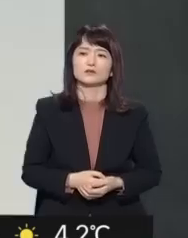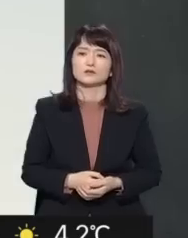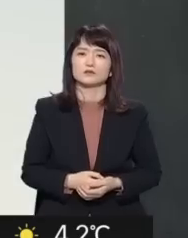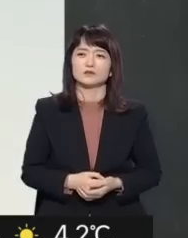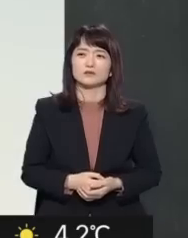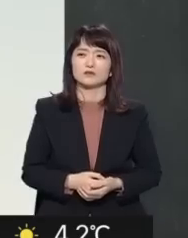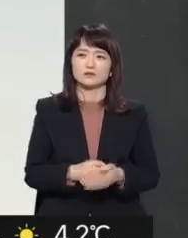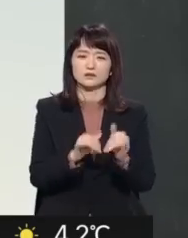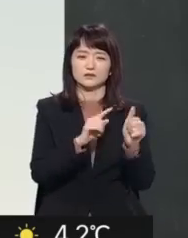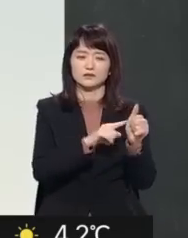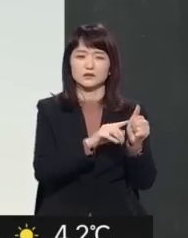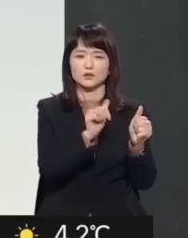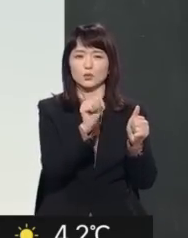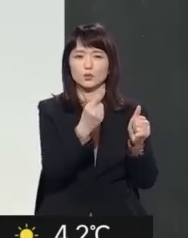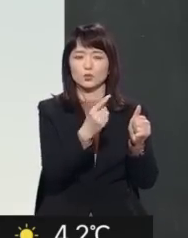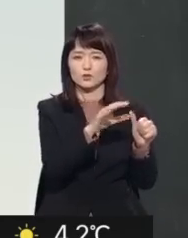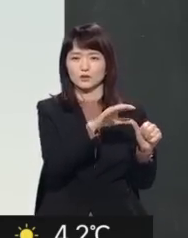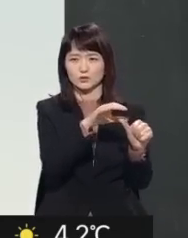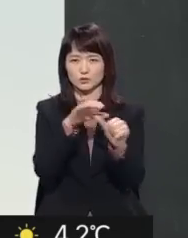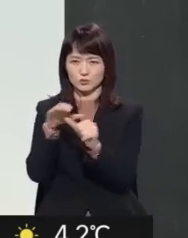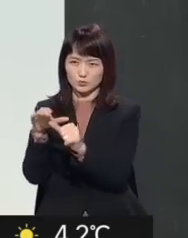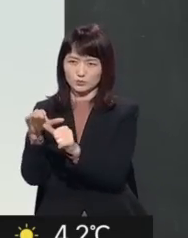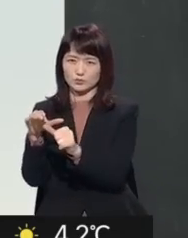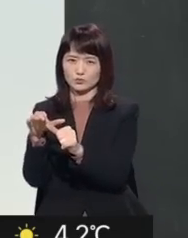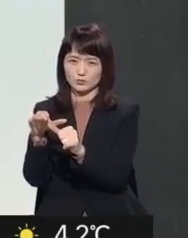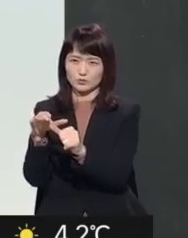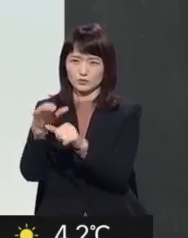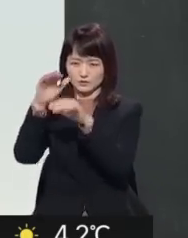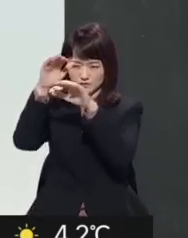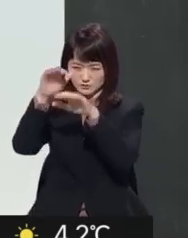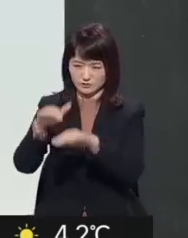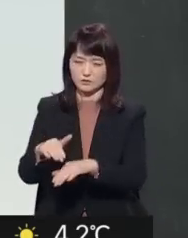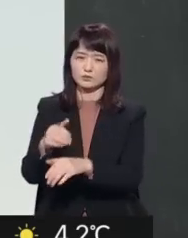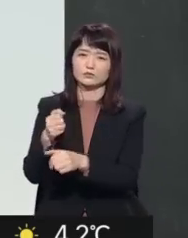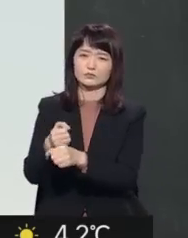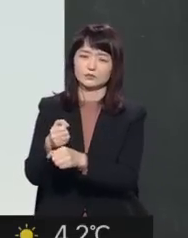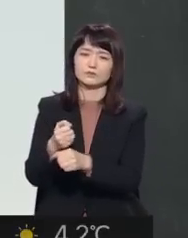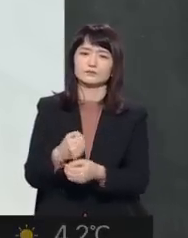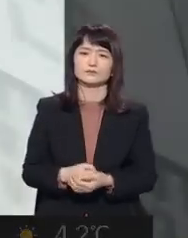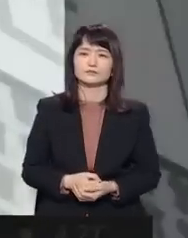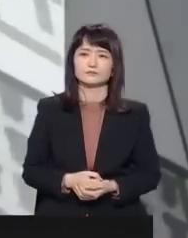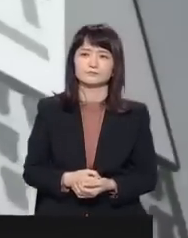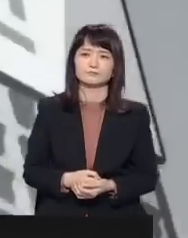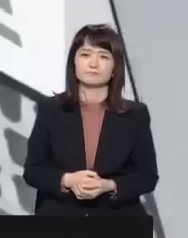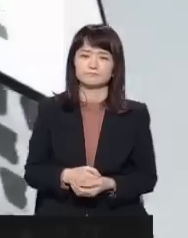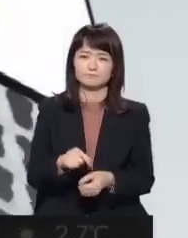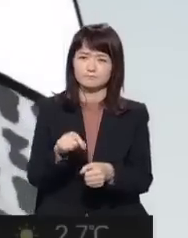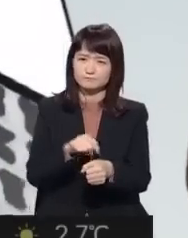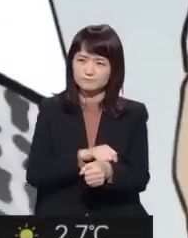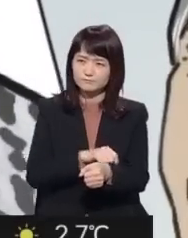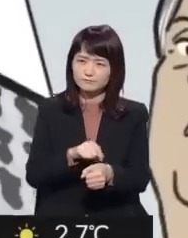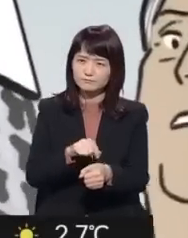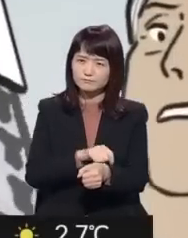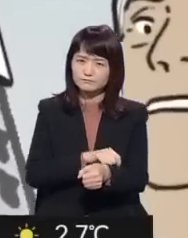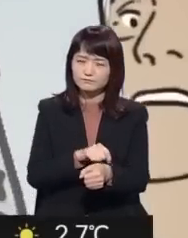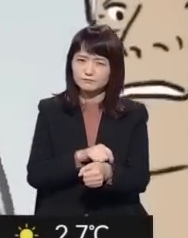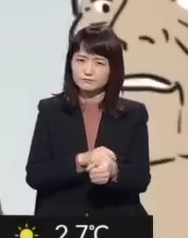호를 땁니다 누구누구 호 이래서 그 호를 닦는 어떤 그 내용도 만들었다고 하는데요 특정 화학 그룹의